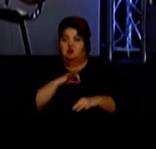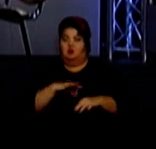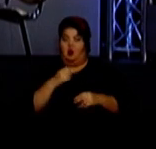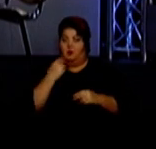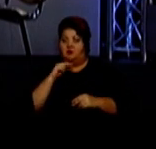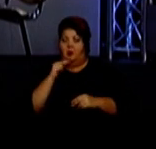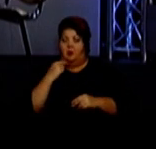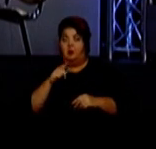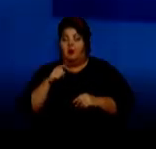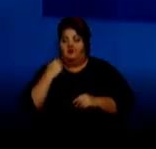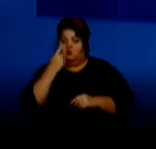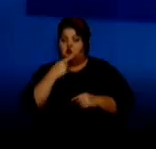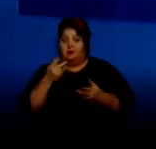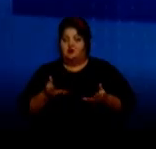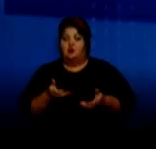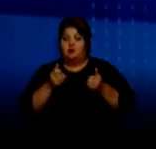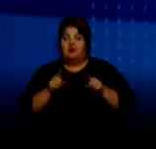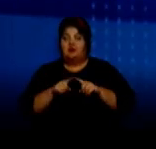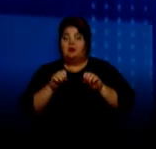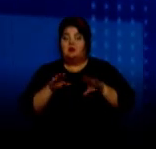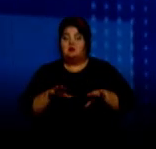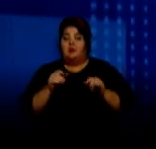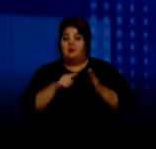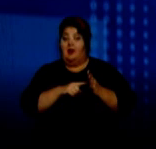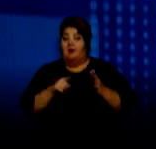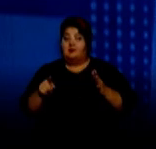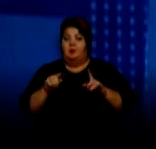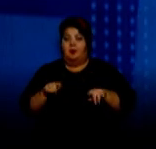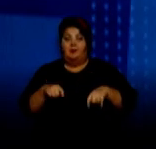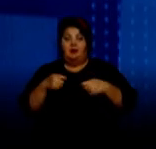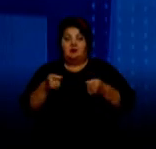підтримували це рішення? На етапі передачі, тобто